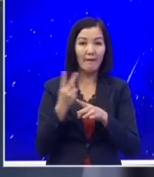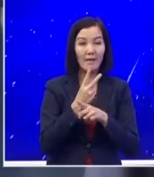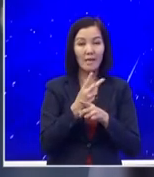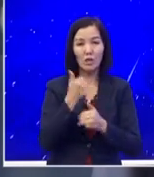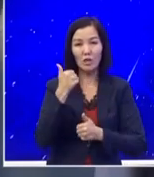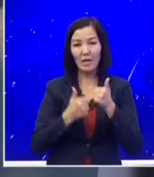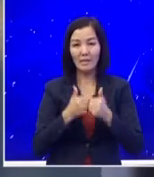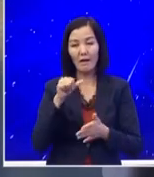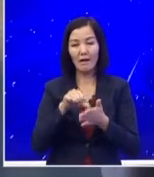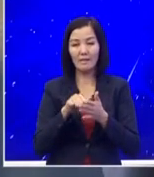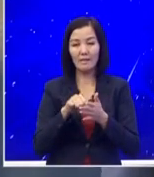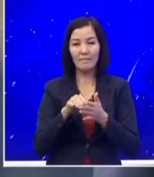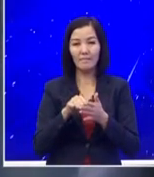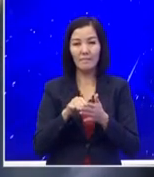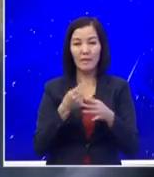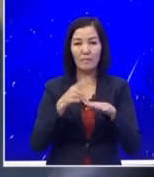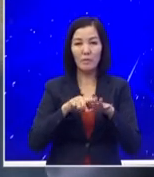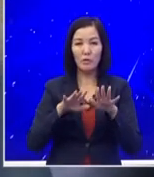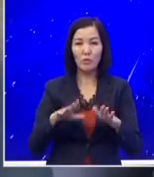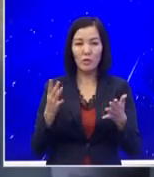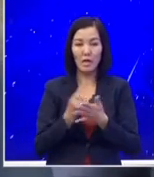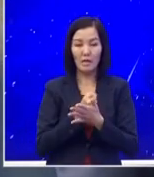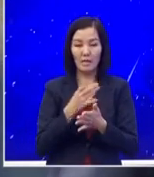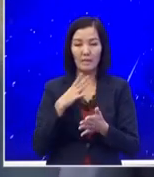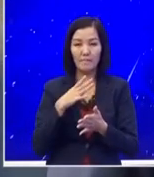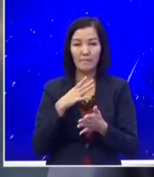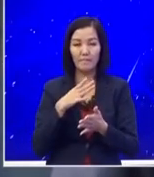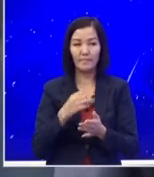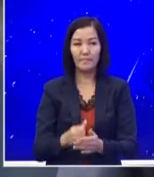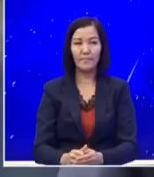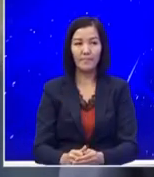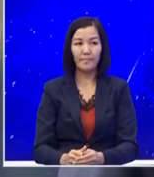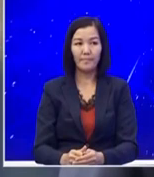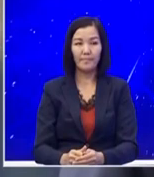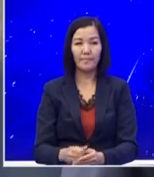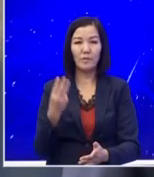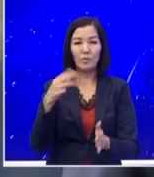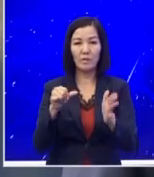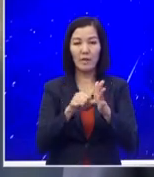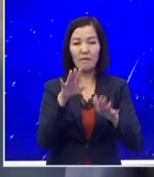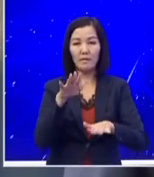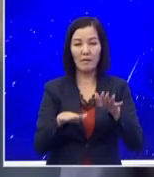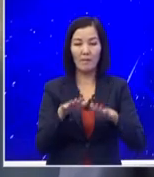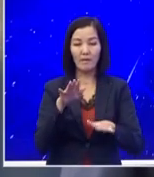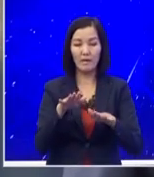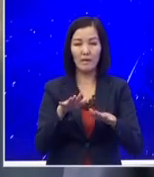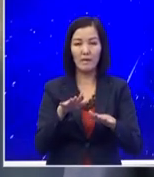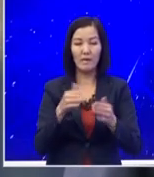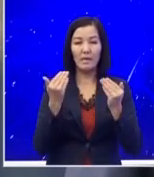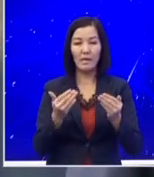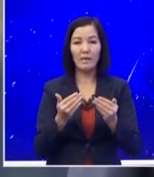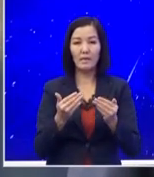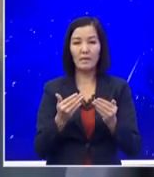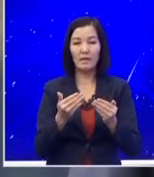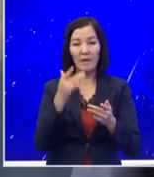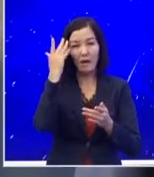шықтым. Екеуінен де бірінші орын алып, чемпион болдым. 36 килограмм салмағымды. Енді осы